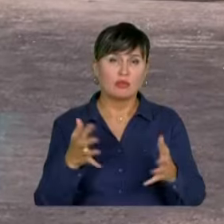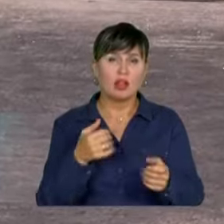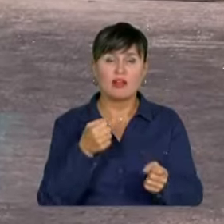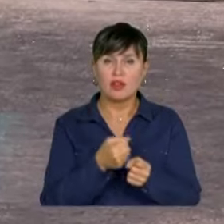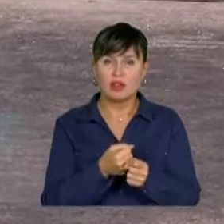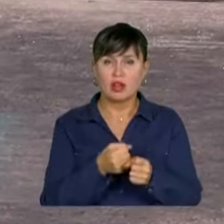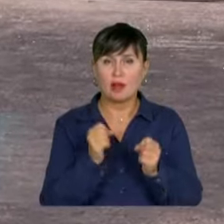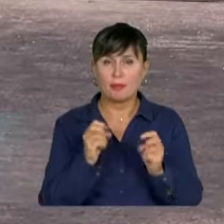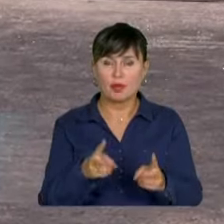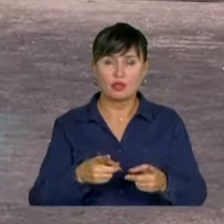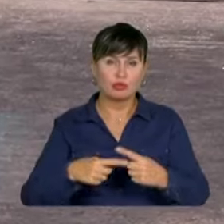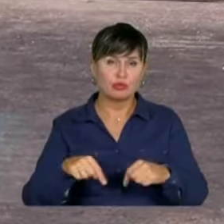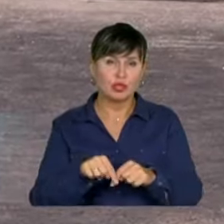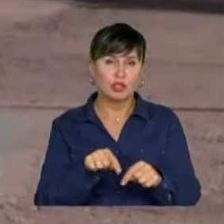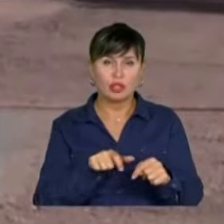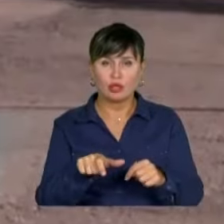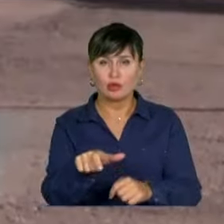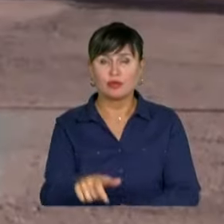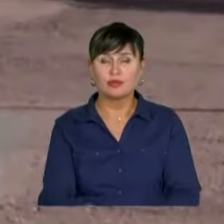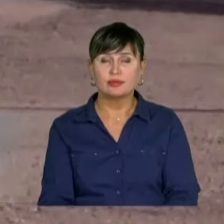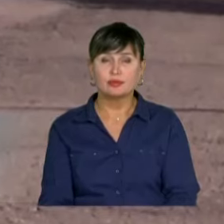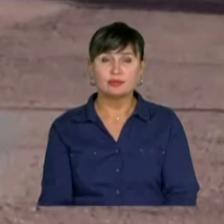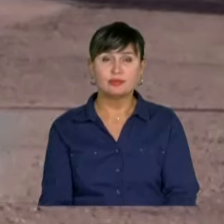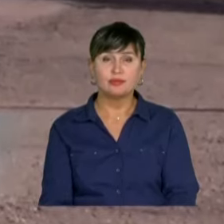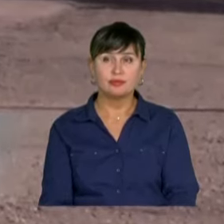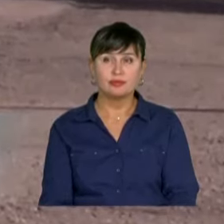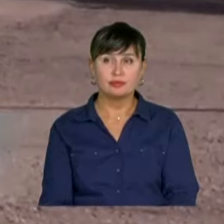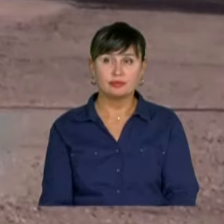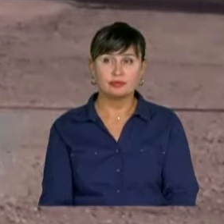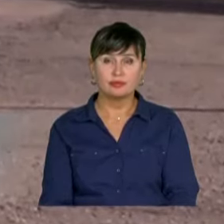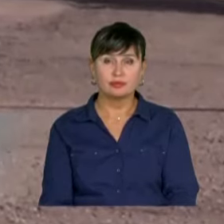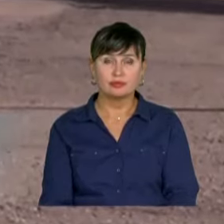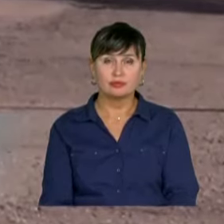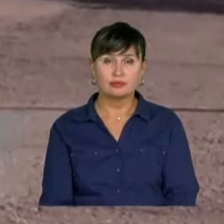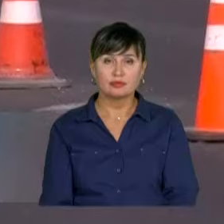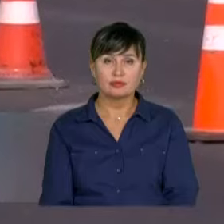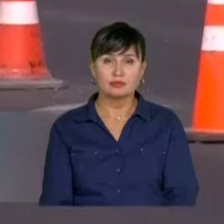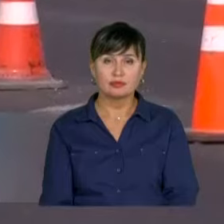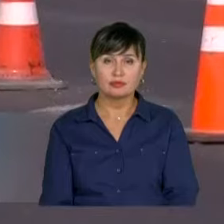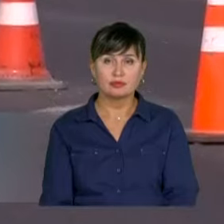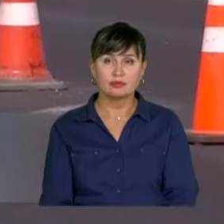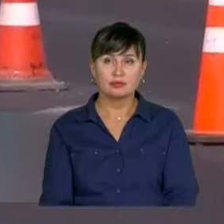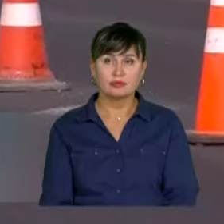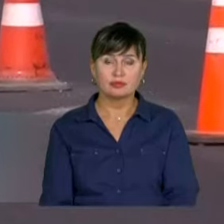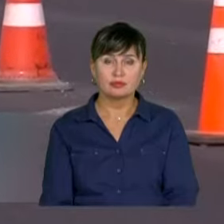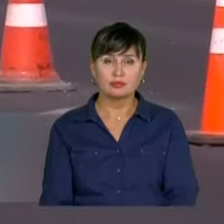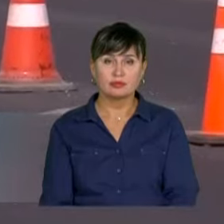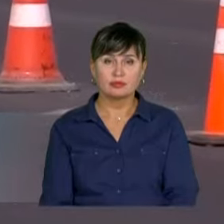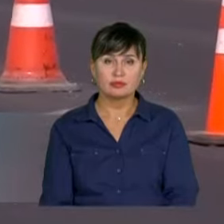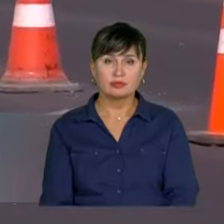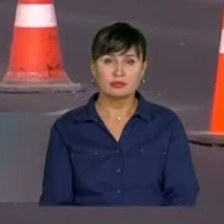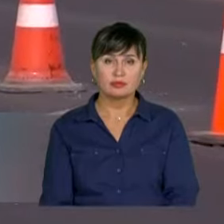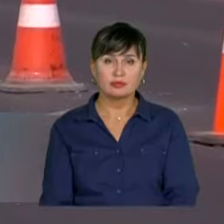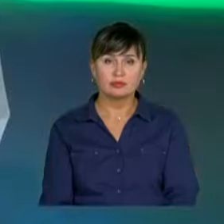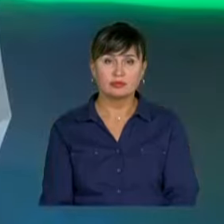аварийно опасные участки дорог. Асимжан Жузбаева, Данияр Омар, Дастан Темирбекулы, телеканал Алматы, Астана.